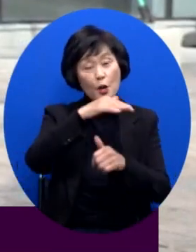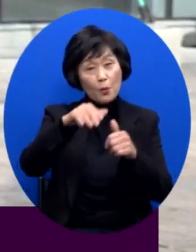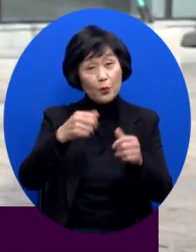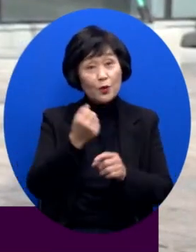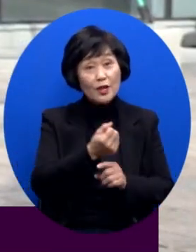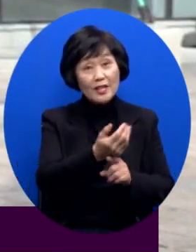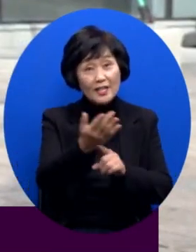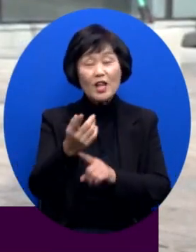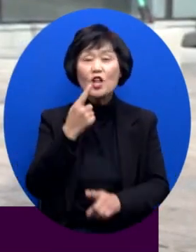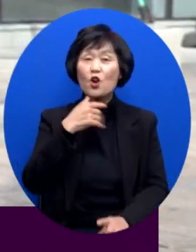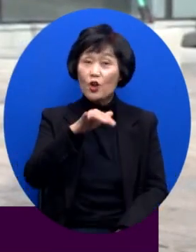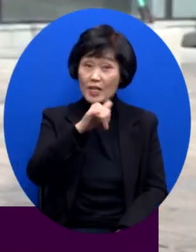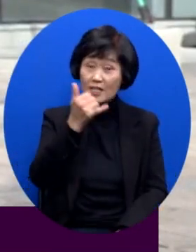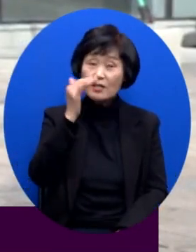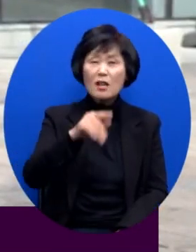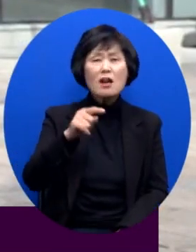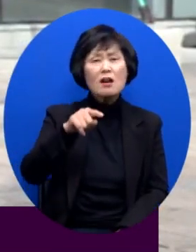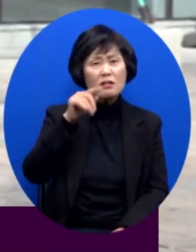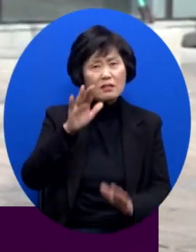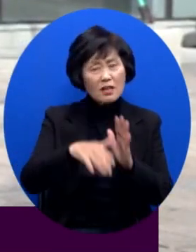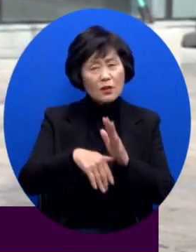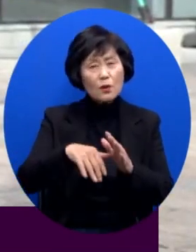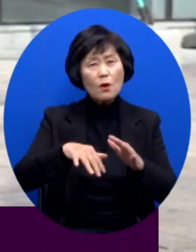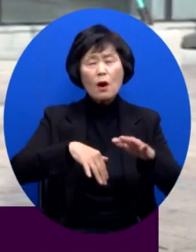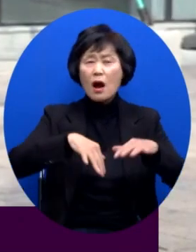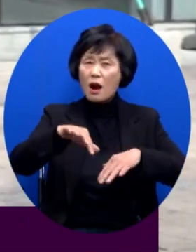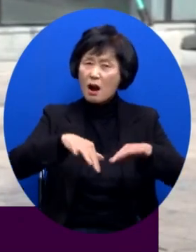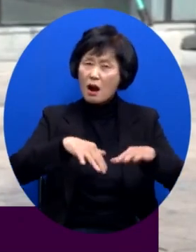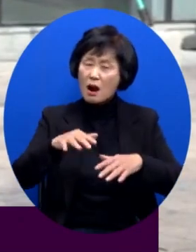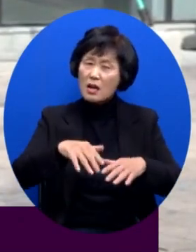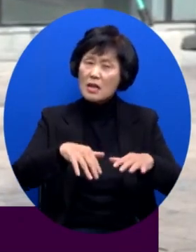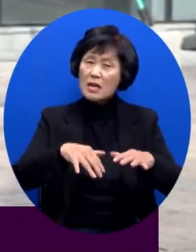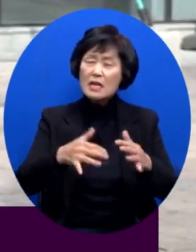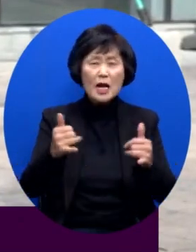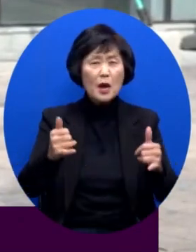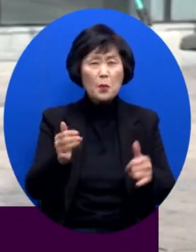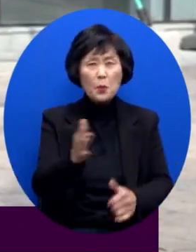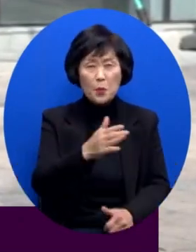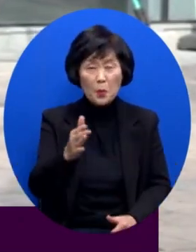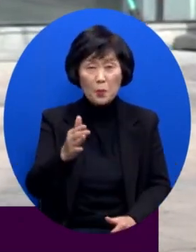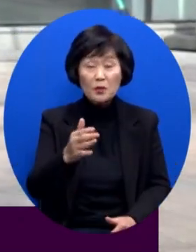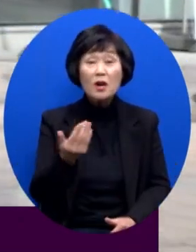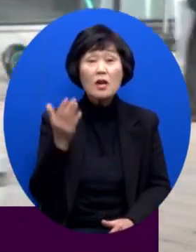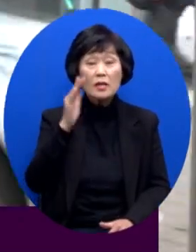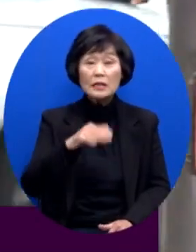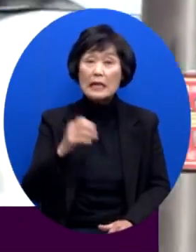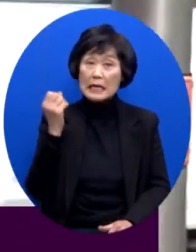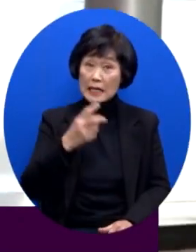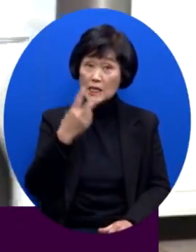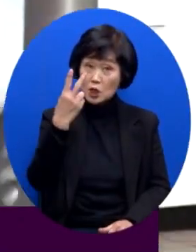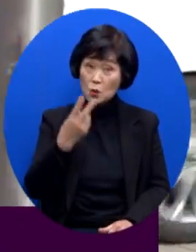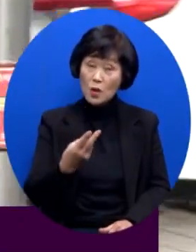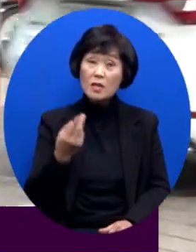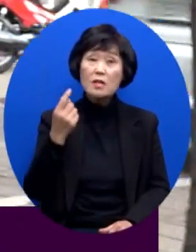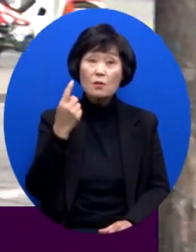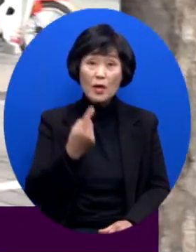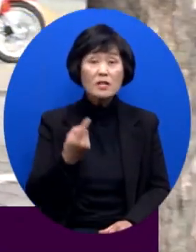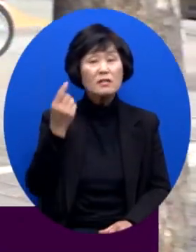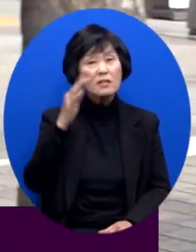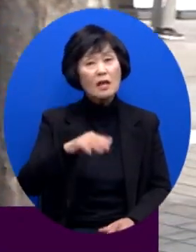그때도 인파가 한산했다고 전해드렸는데요. 네 달이 지난 지금 제가 다시 이곳의 명동에 나와보니